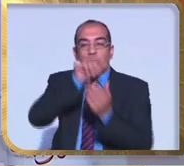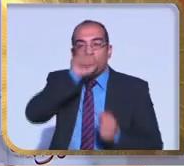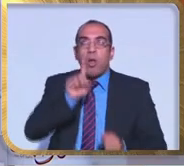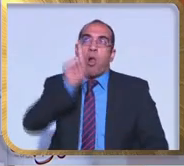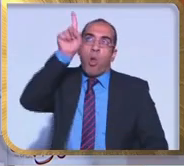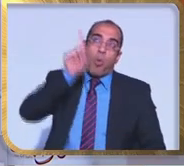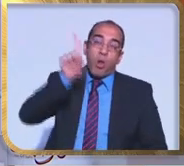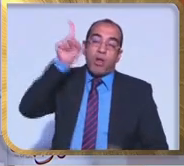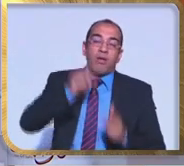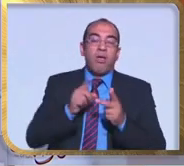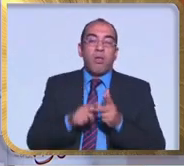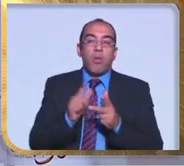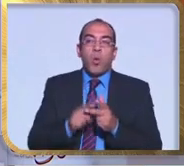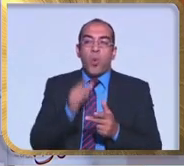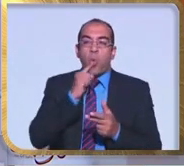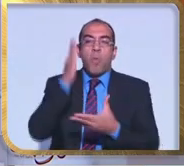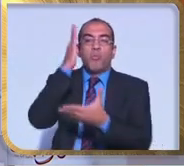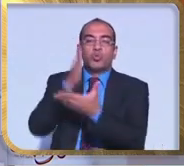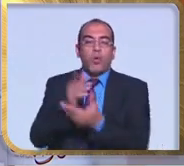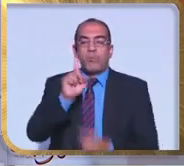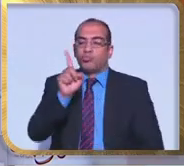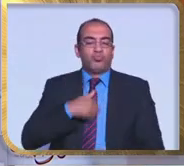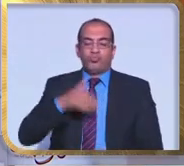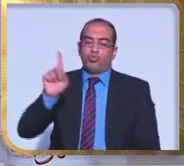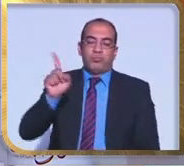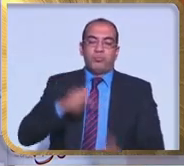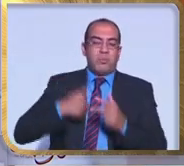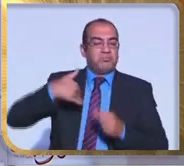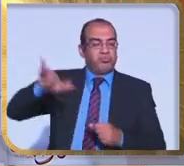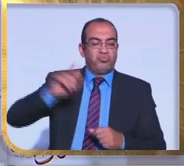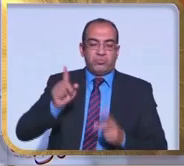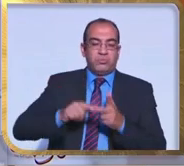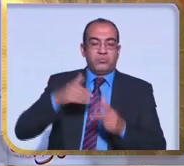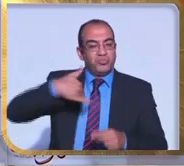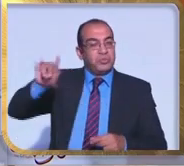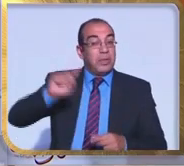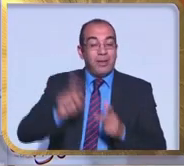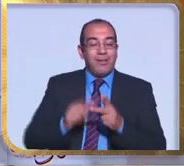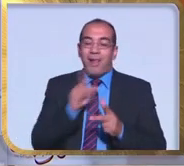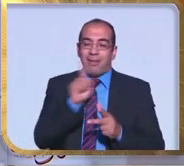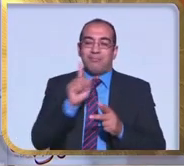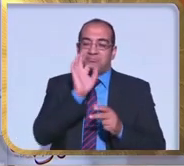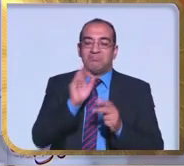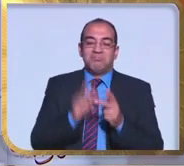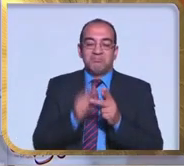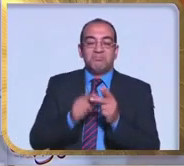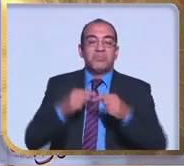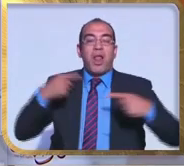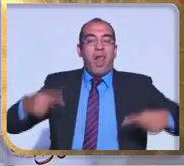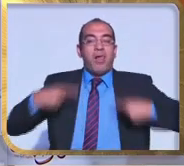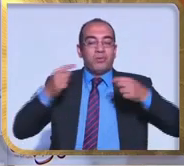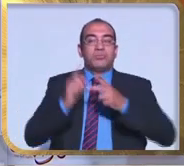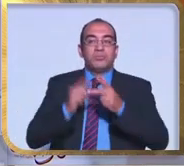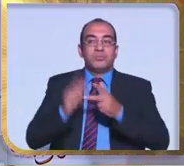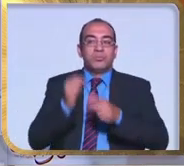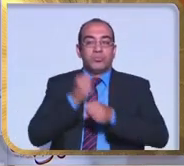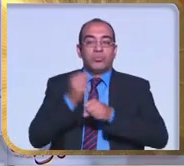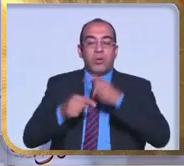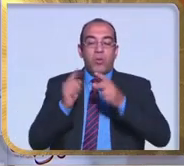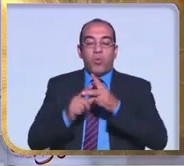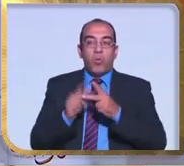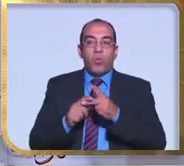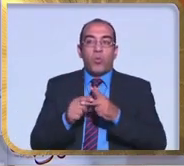يبقى والله ما أنت أنا مش رايح معاكي، والله أنا مش ننزه الاسم عن كثرة الاستعمال بهذه